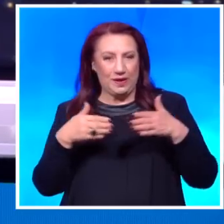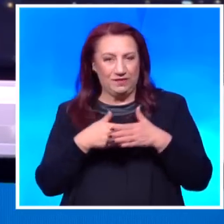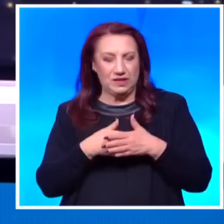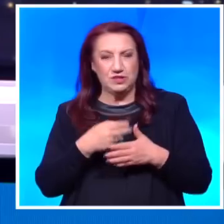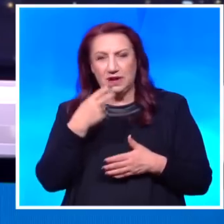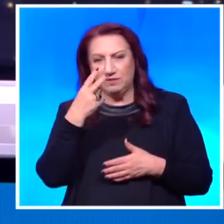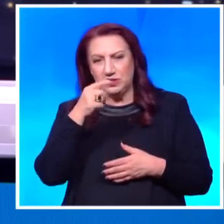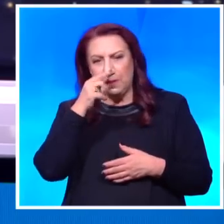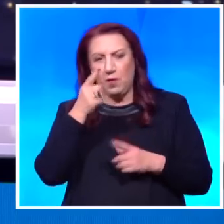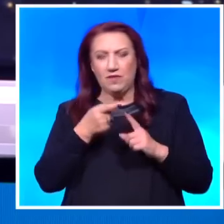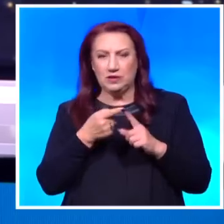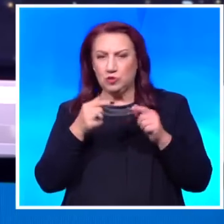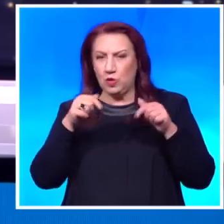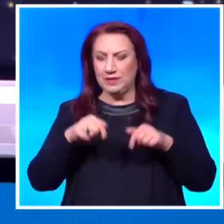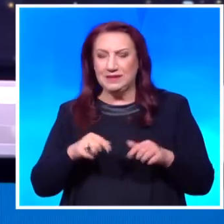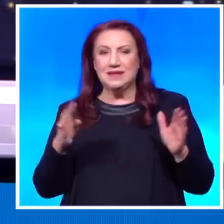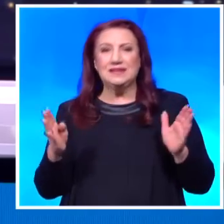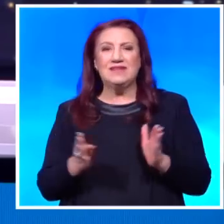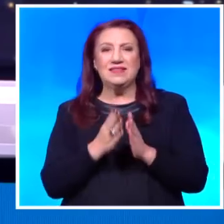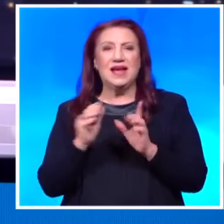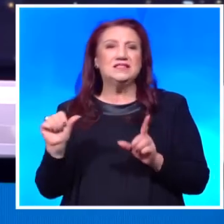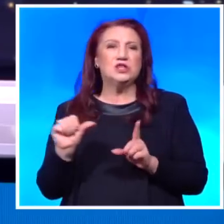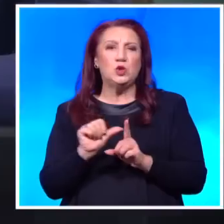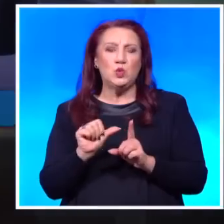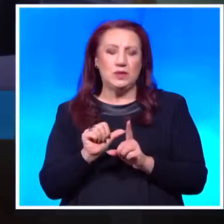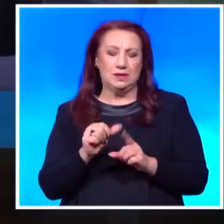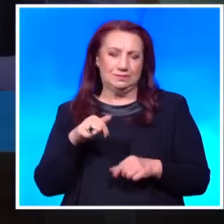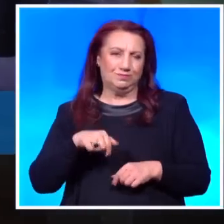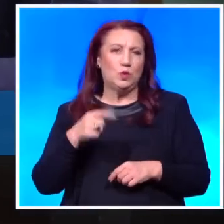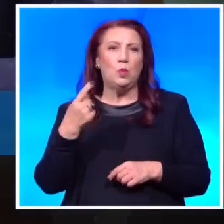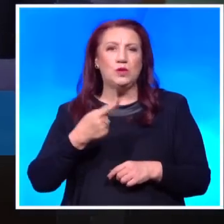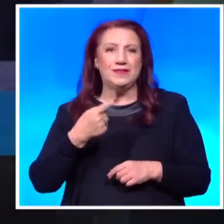Юсел Кадриев. Ето акцентите на 19 юни, понеделник.